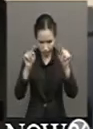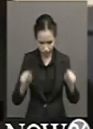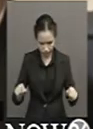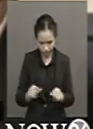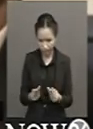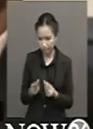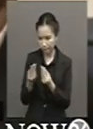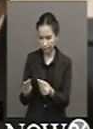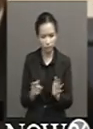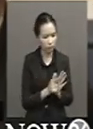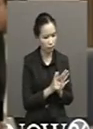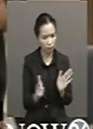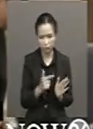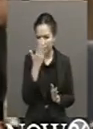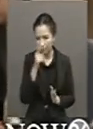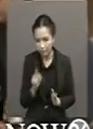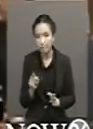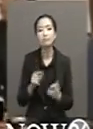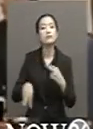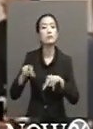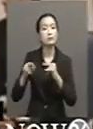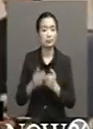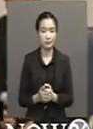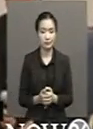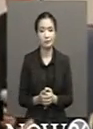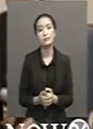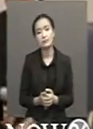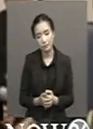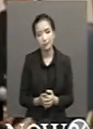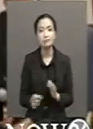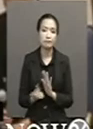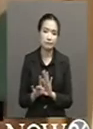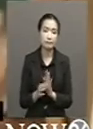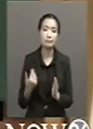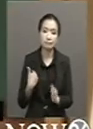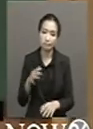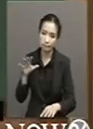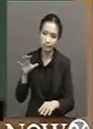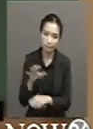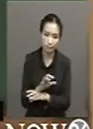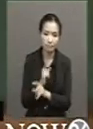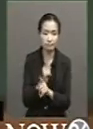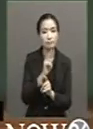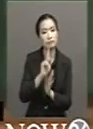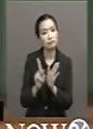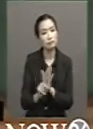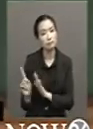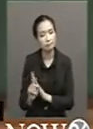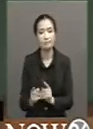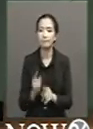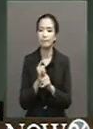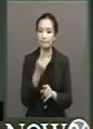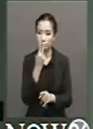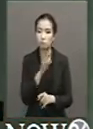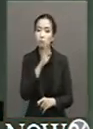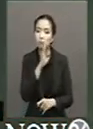ทางคุณจุตินันท์อยู่ซึ่งท้ายที่สุดแล้วนะครับมันจะมีผลบังคับทางกฎหมายอย่างไรต้องติดตามแ